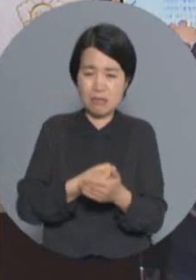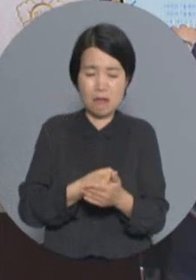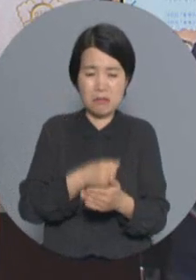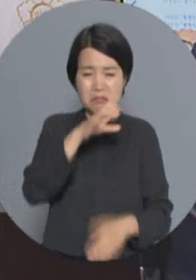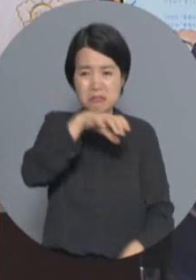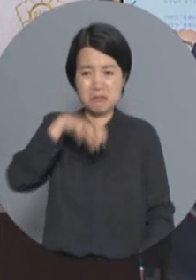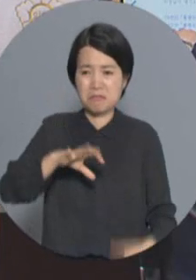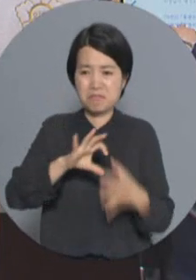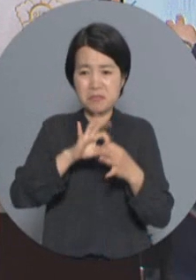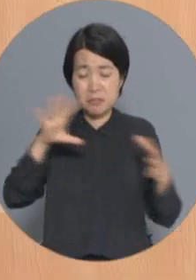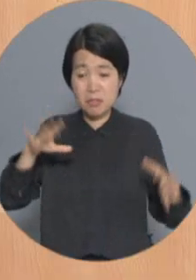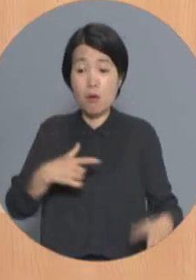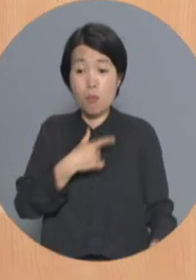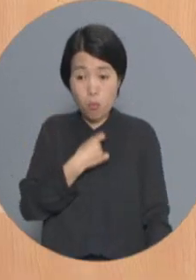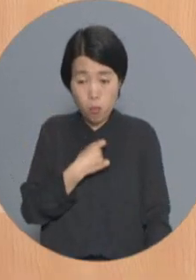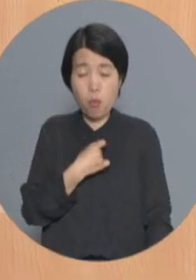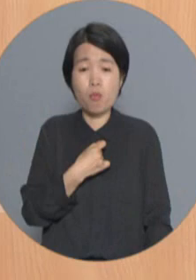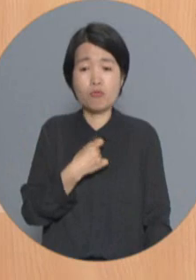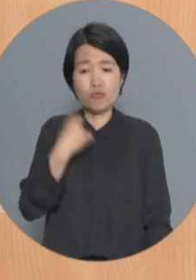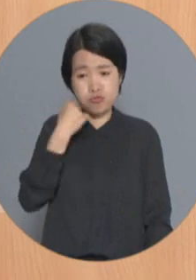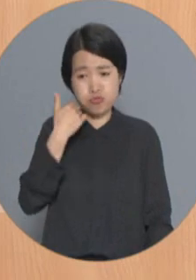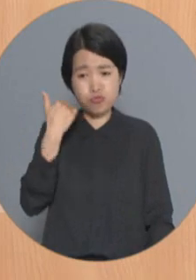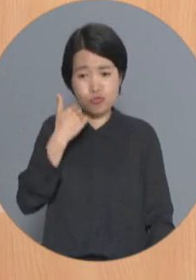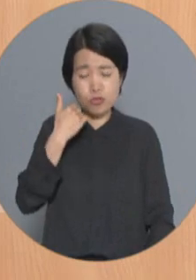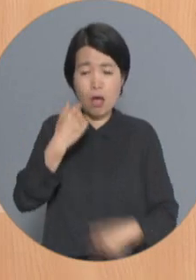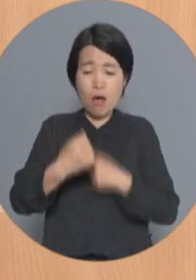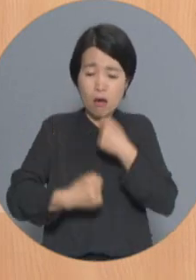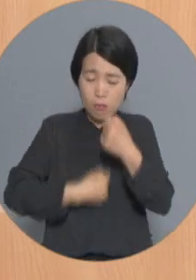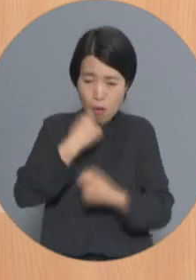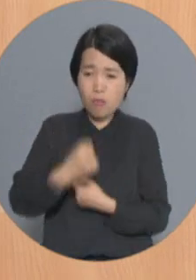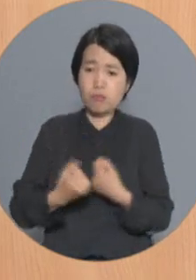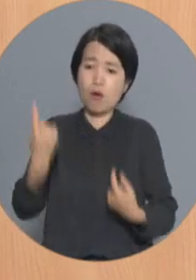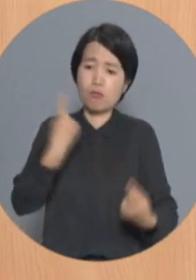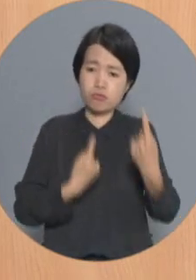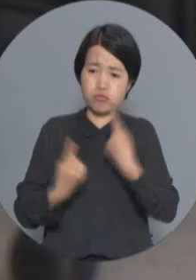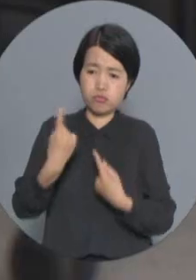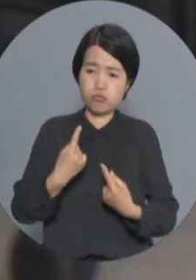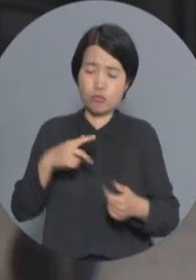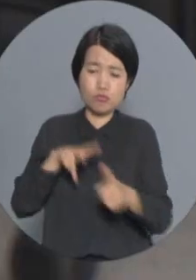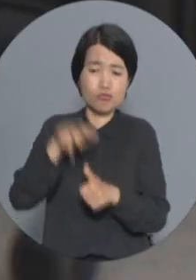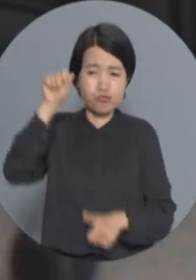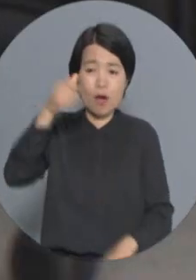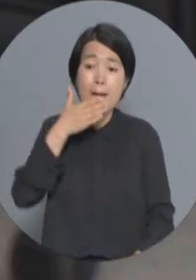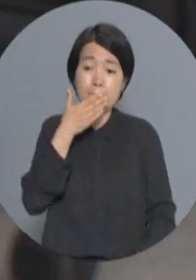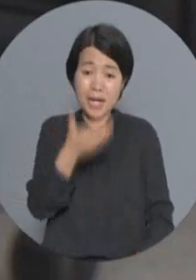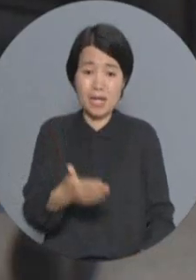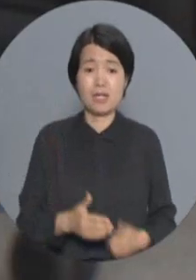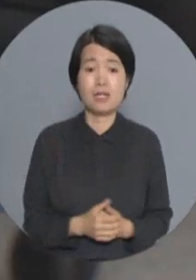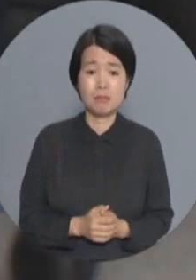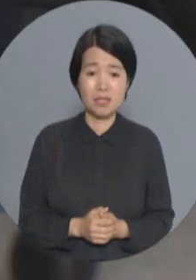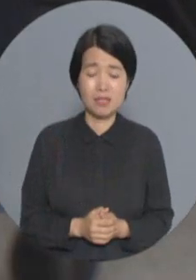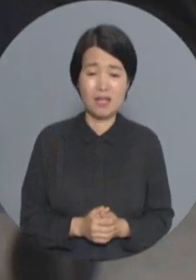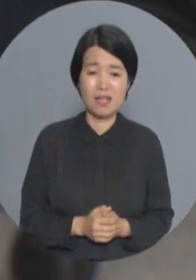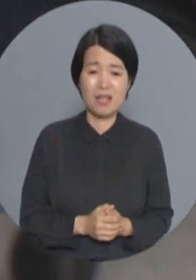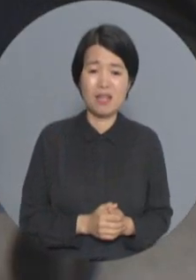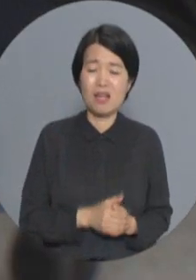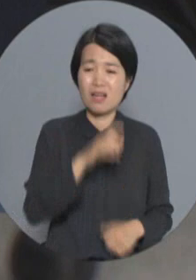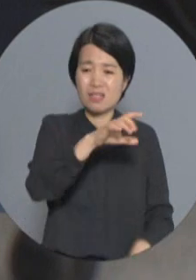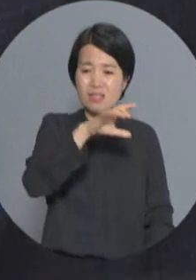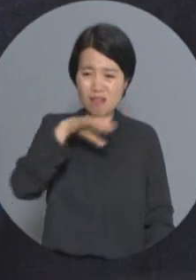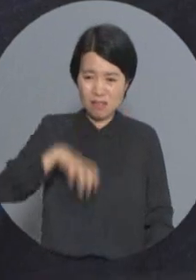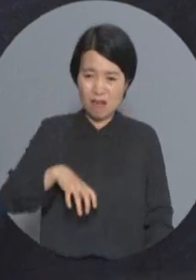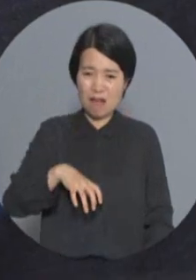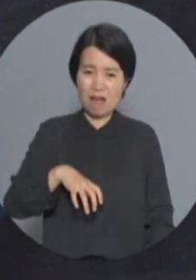않고 출마 의사가 있는 모든 시의원을 대상으로 경선을 치르기로 한 겁니다은 갑을 싸움하는